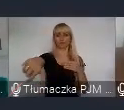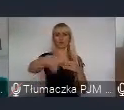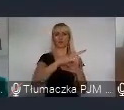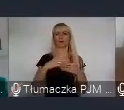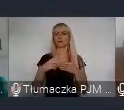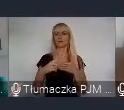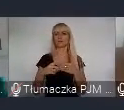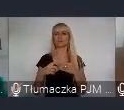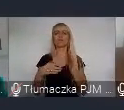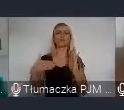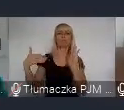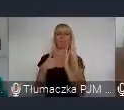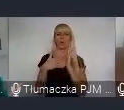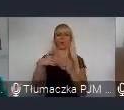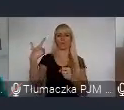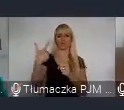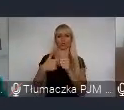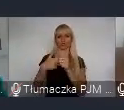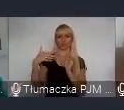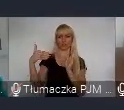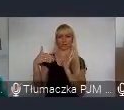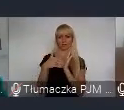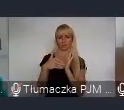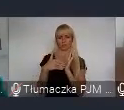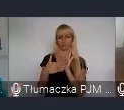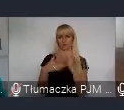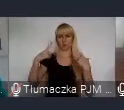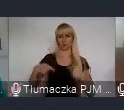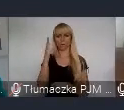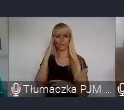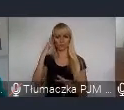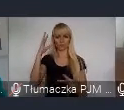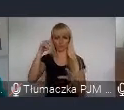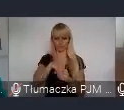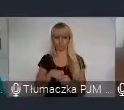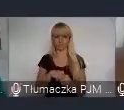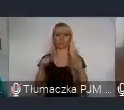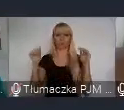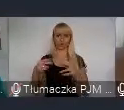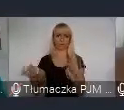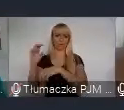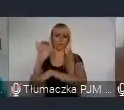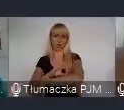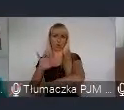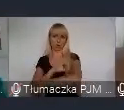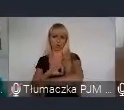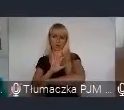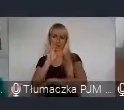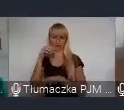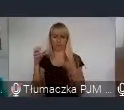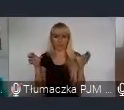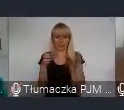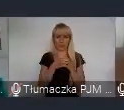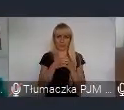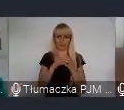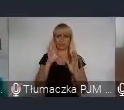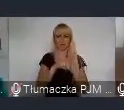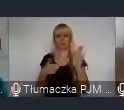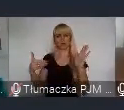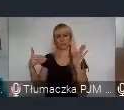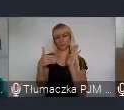mieszkańców. Czyli widać tutaj bardzo wyraźnie intencje wprowadzenia KPO w tym zakresie jako